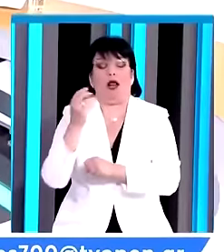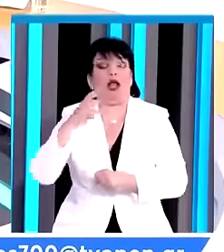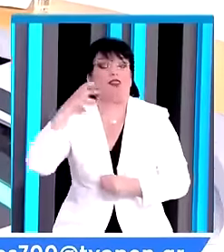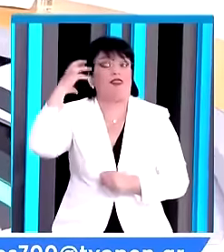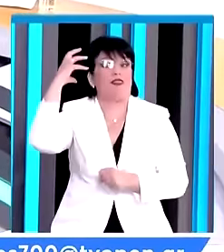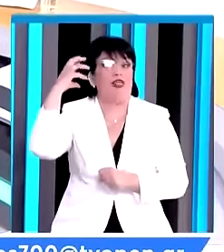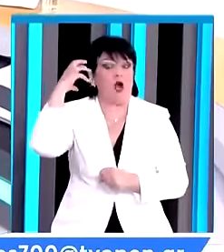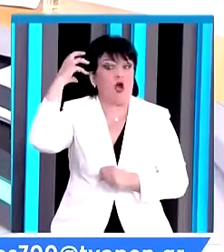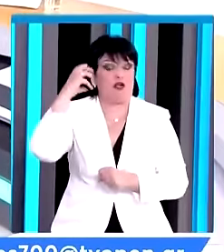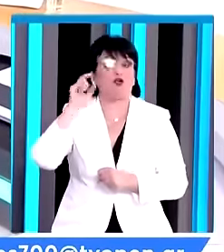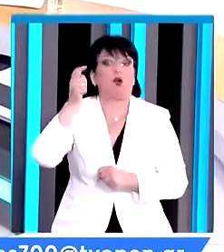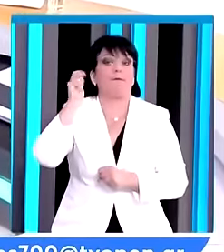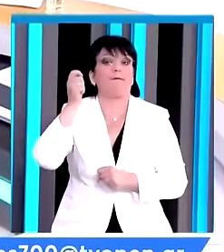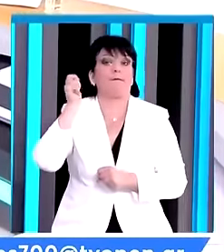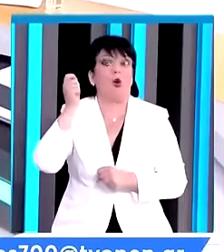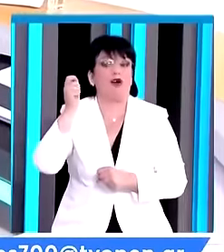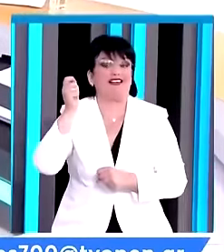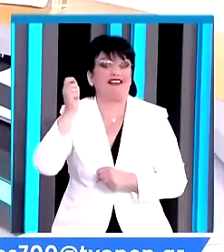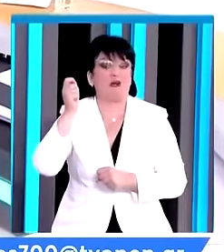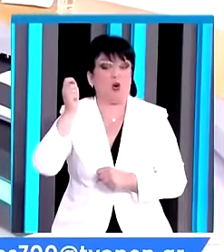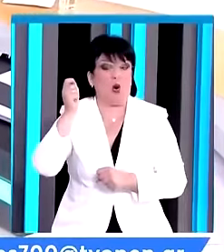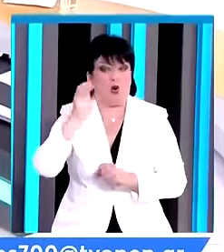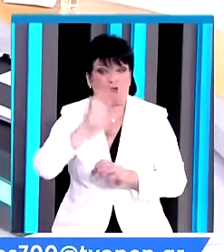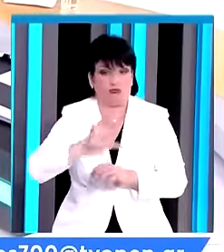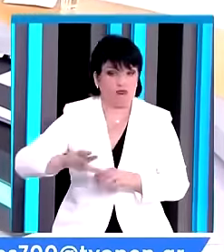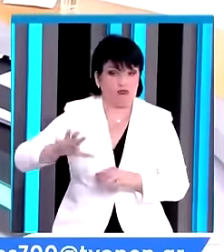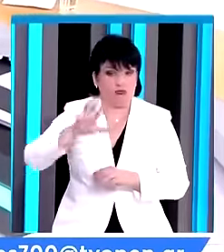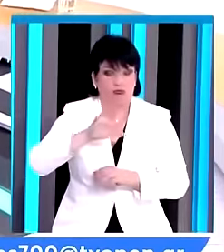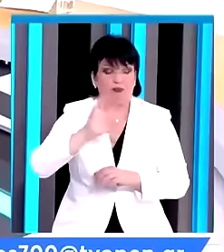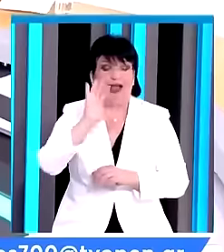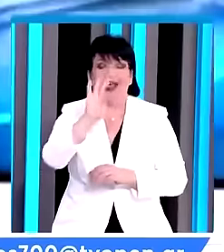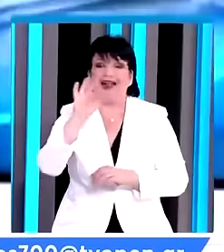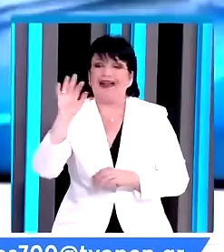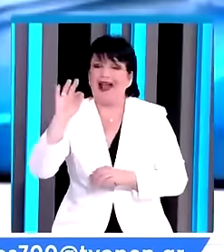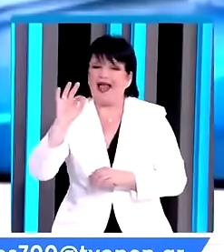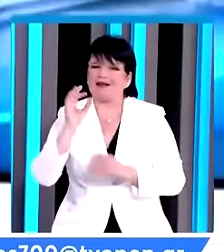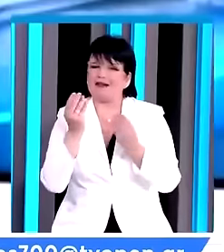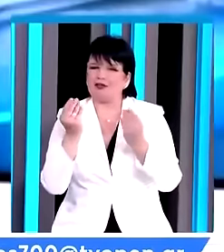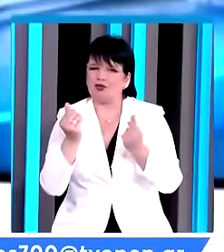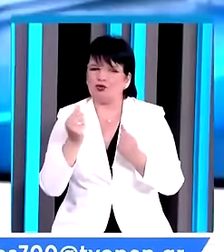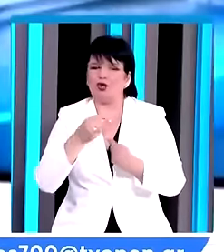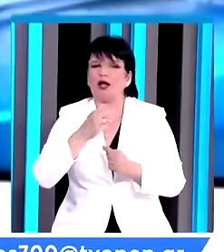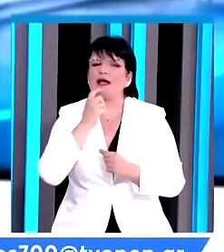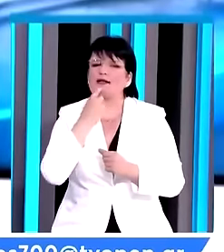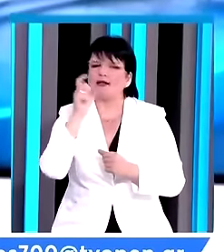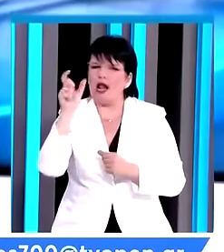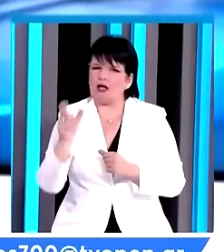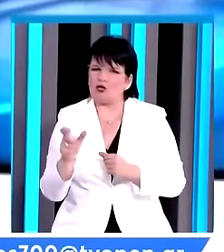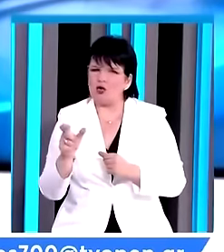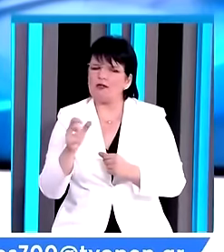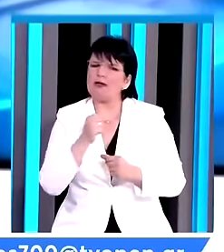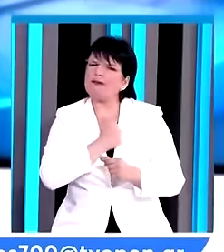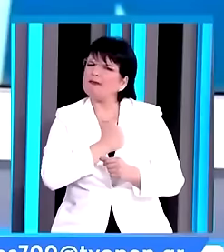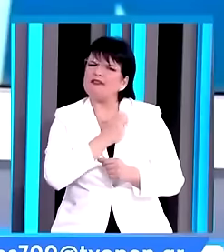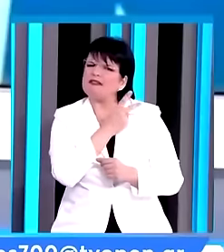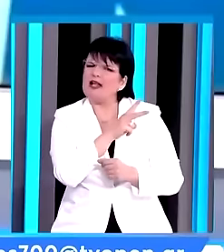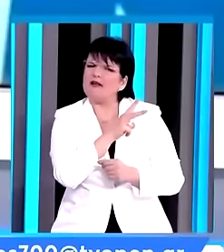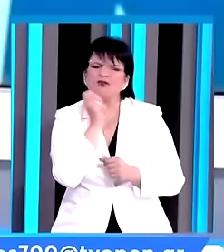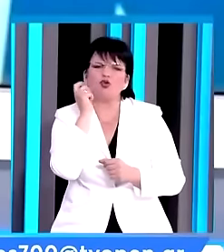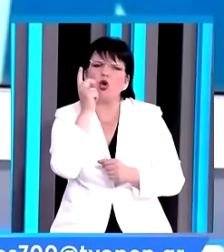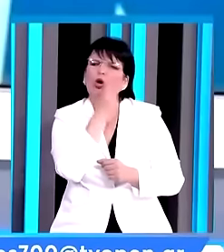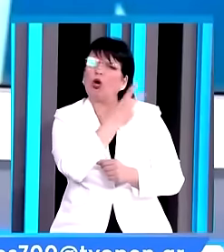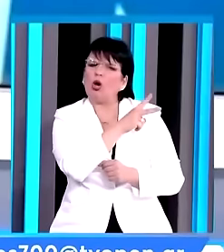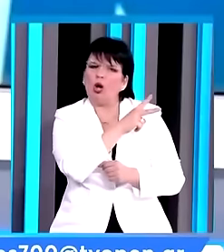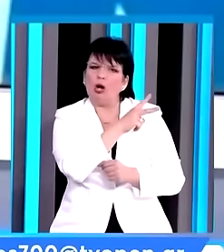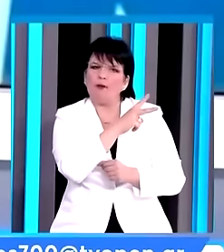όμως, στο πολιτικό σκηνικό, θα πρέπει να υπάρχει αυτή η εναλλακτική. Το ενσαρκώνει ο κύριος Κασελάκης αυτό, κατά τη γνώμη σας.